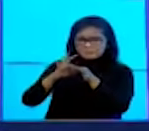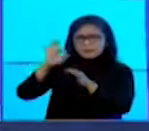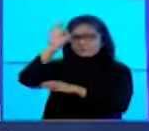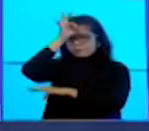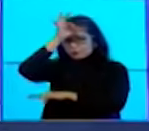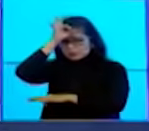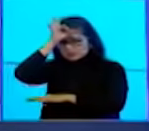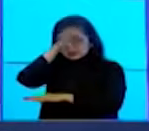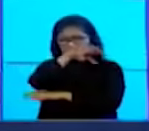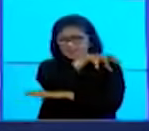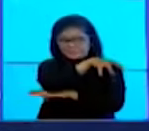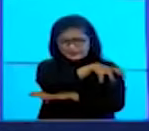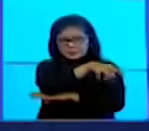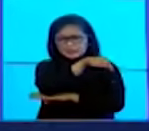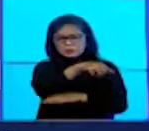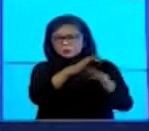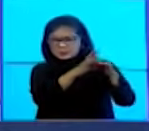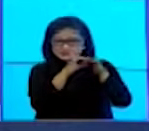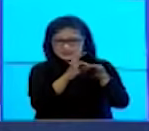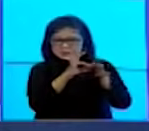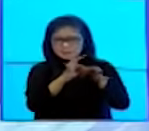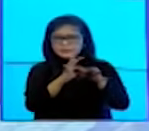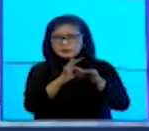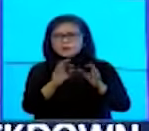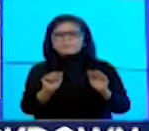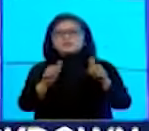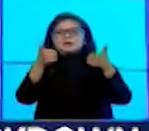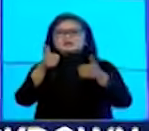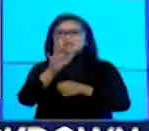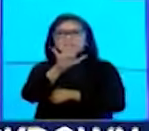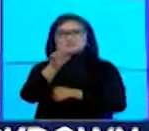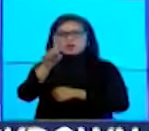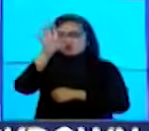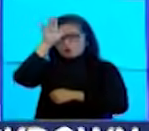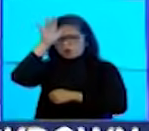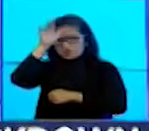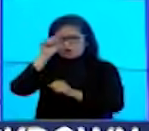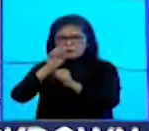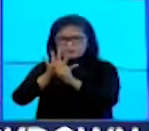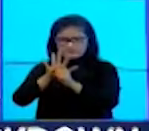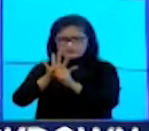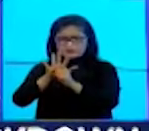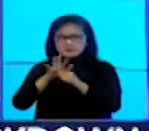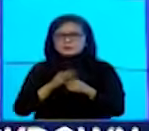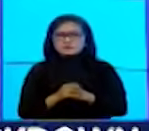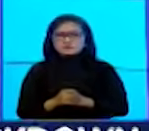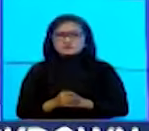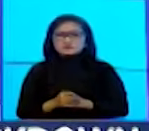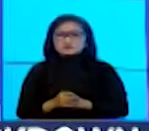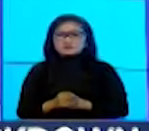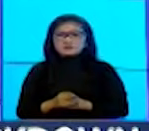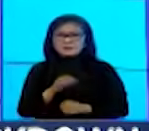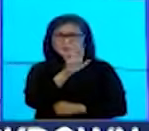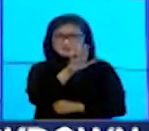tempat akhirnya terkonfirmasi positif 51 orang. Dan tentu dengan adanya 51